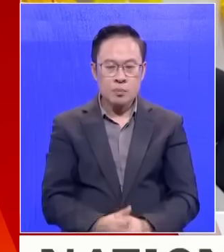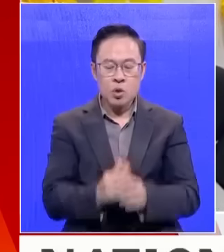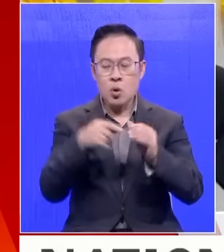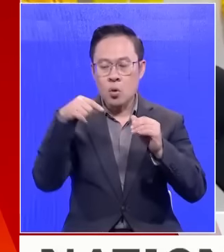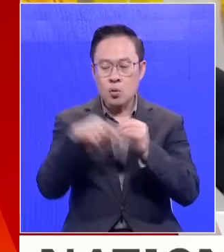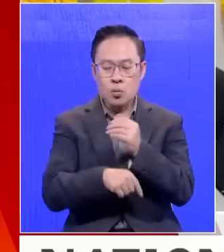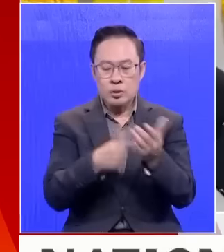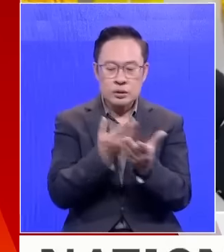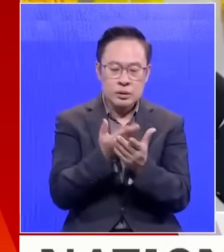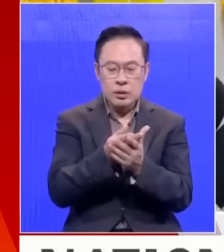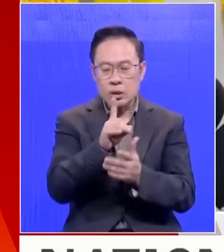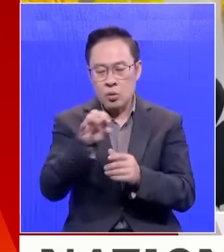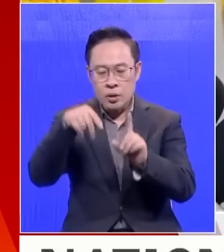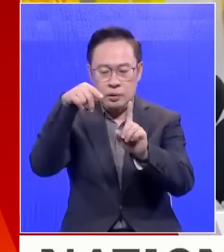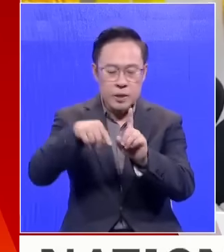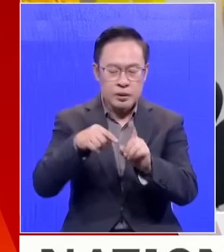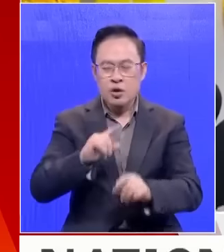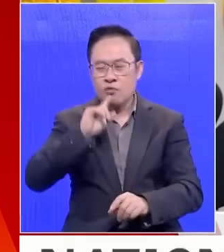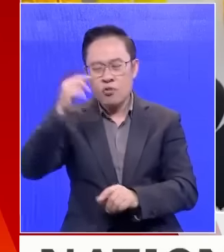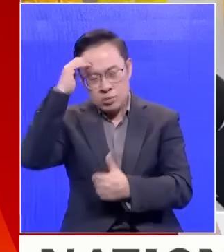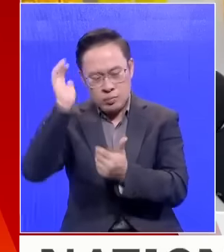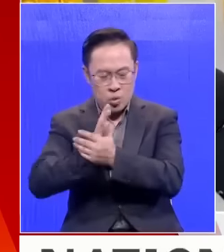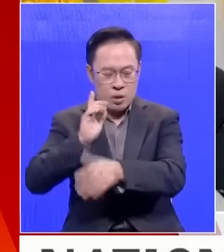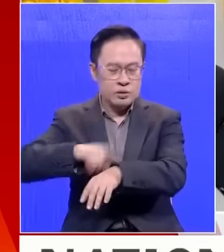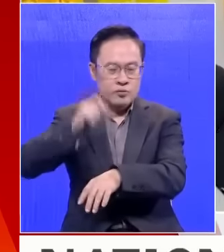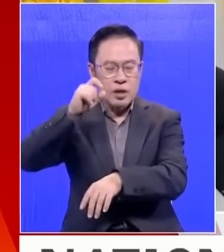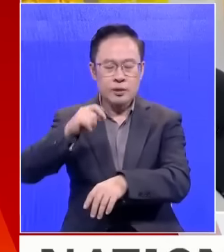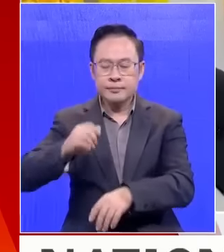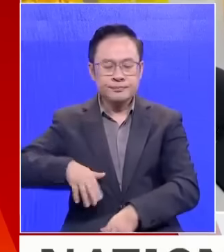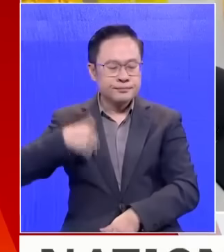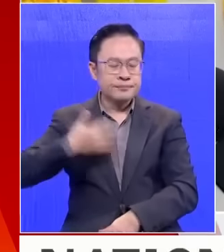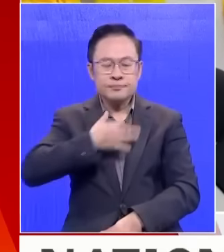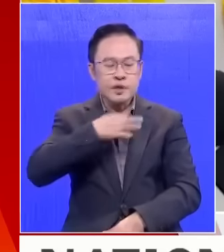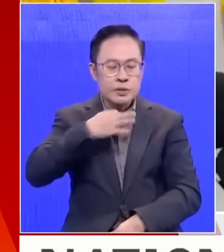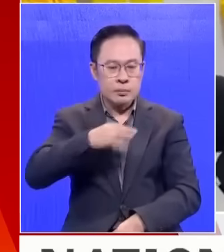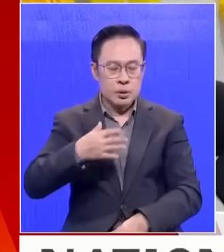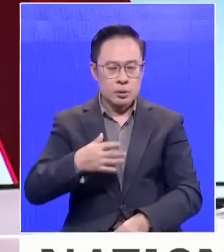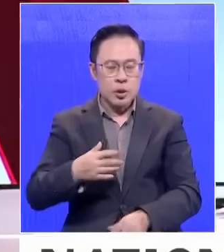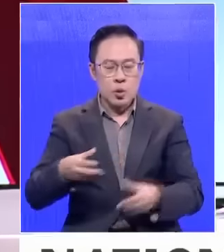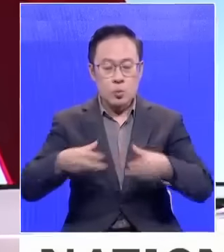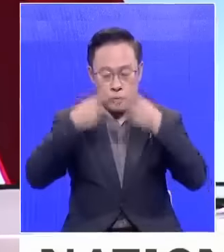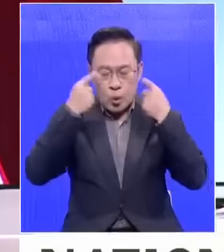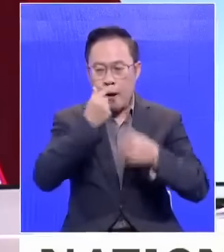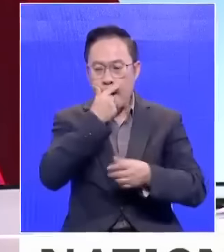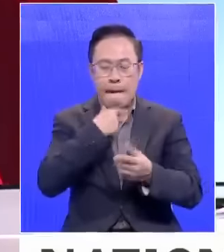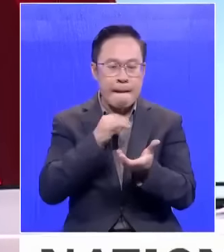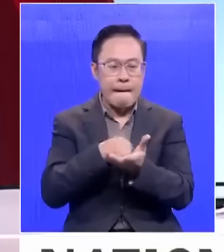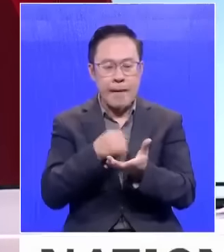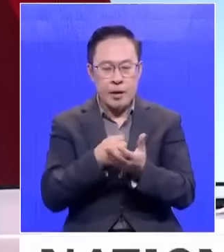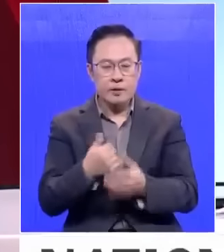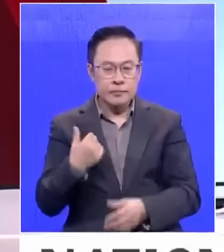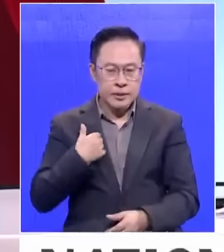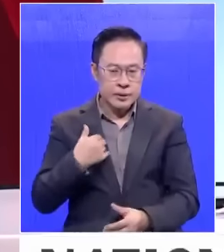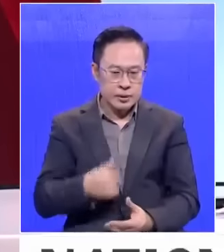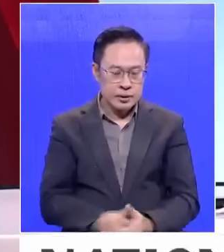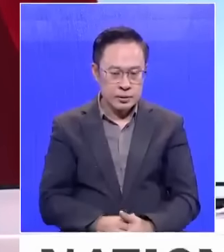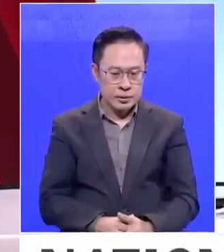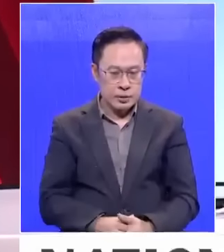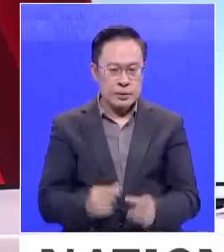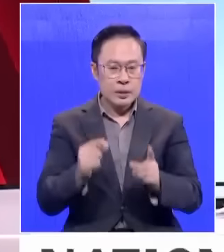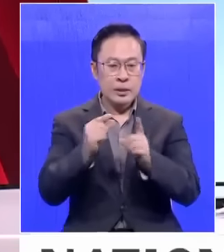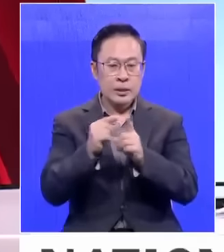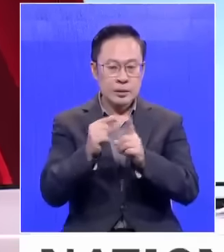จ้งความมันก็เสียเวลาก็ปล่อยไปพี่มิตรเขาก็ได้ใจเพราะเจอหลายครั้งและเคยมีคนมาถามว่าไอ้คำว่าชุด